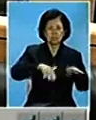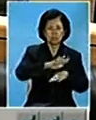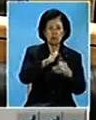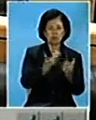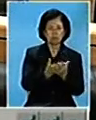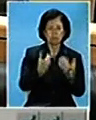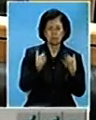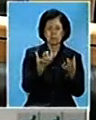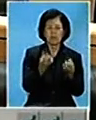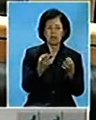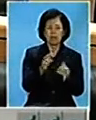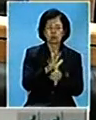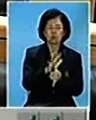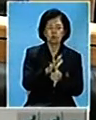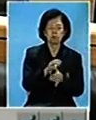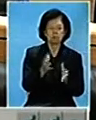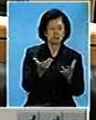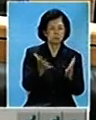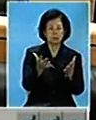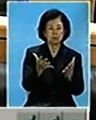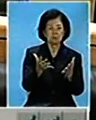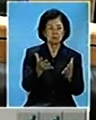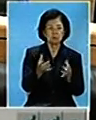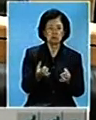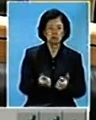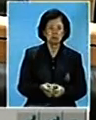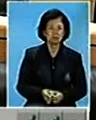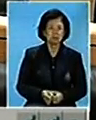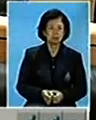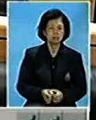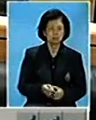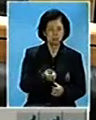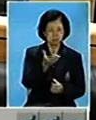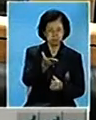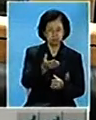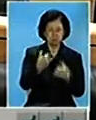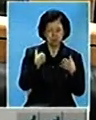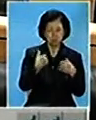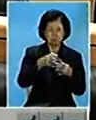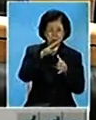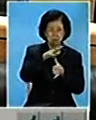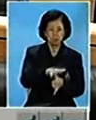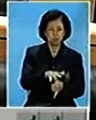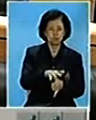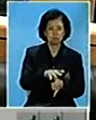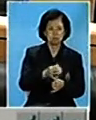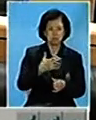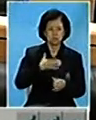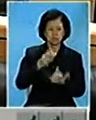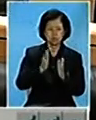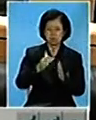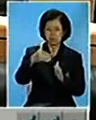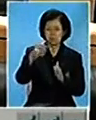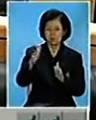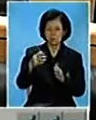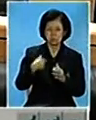ราะอะไรคุ้มครองท่านล่ะครับผมไม่เห็นมีอะไรนี่ครับเวลาท่านถูกโดนข่มขู่คุกคามผมไม่คนภายนอกแท้